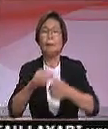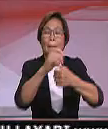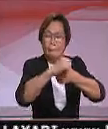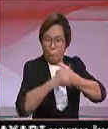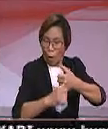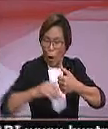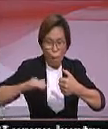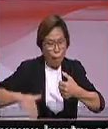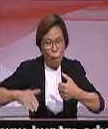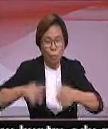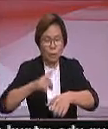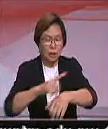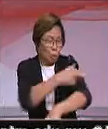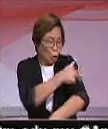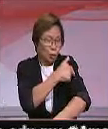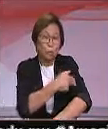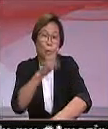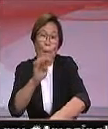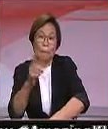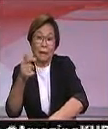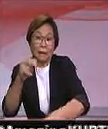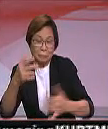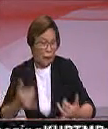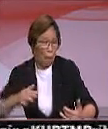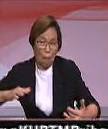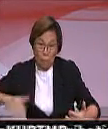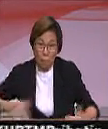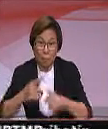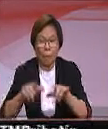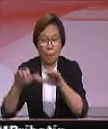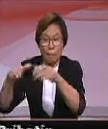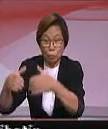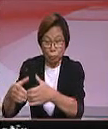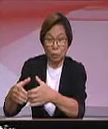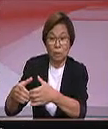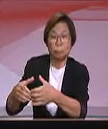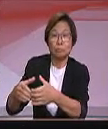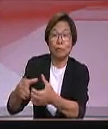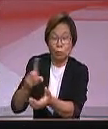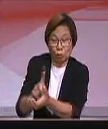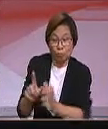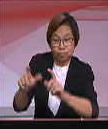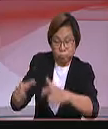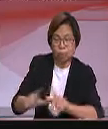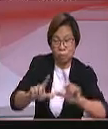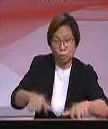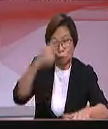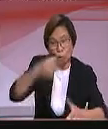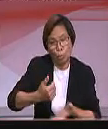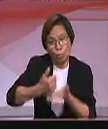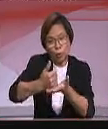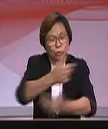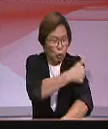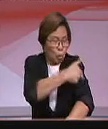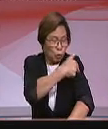belum lagi dilaksana di Hospital Terbabit buat masa ini. Tetapi pasukan terlibat telah ditempatkan bagi membantu unit bedah